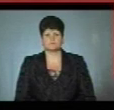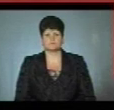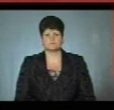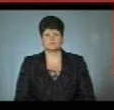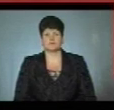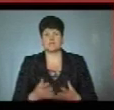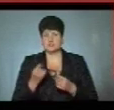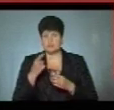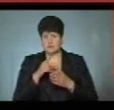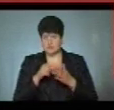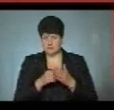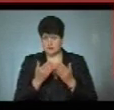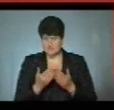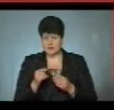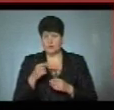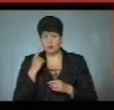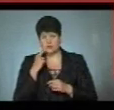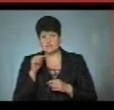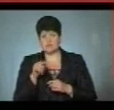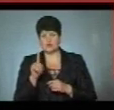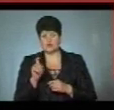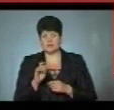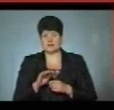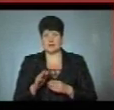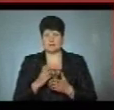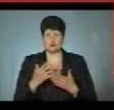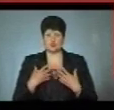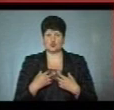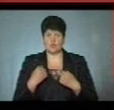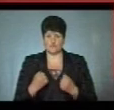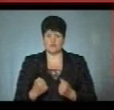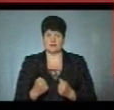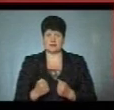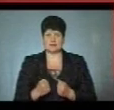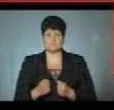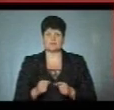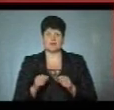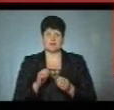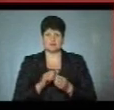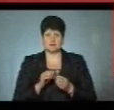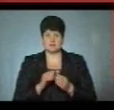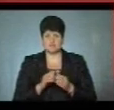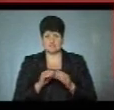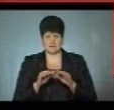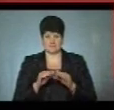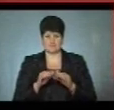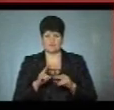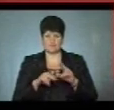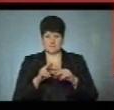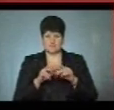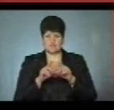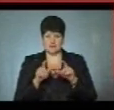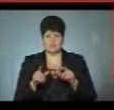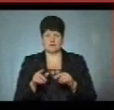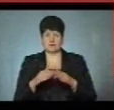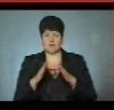Ще одне питання, пане Ігоре, до вас. Ми почули, 1100 дітей мають оздоровити в стаціонарних закладах таборування нашої